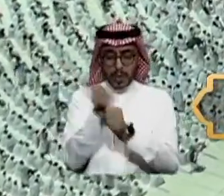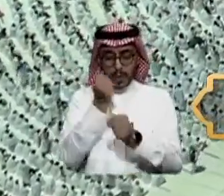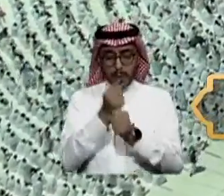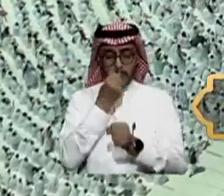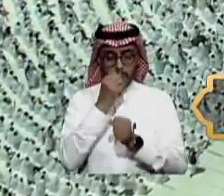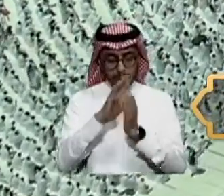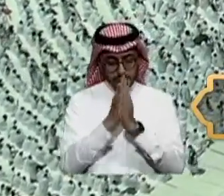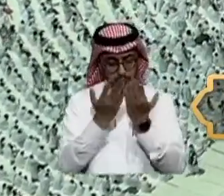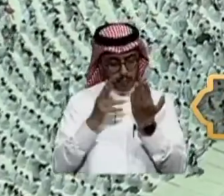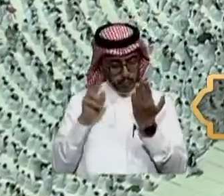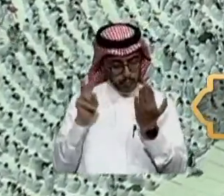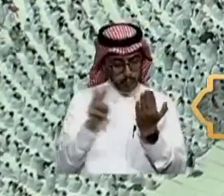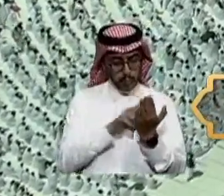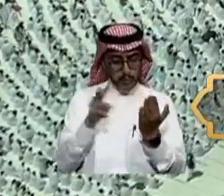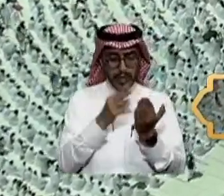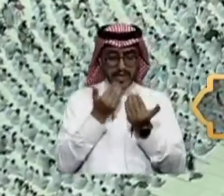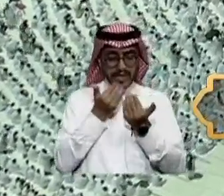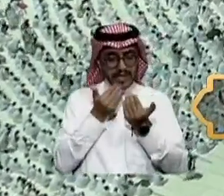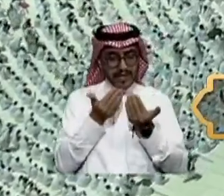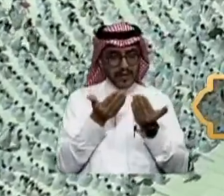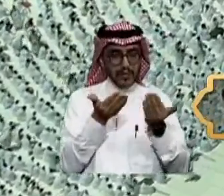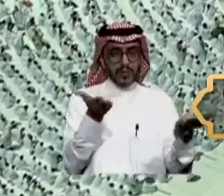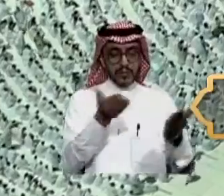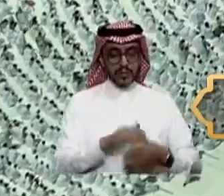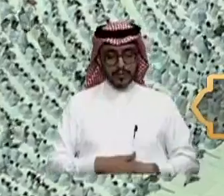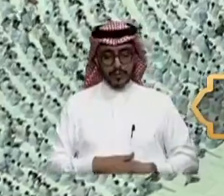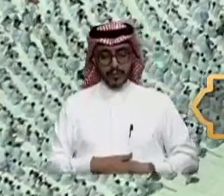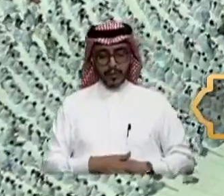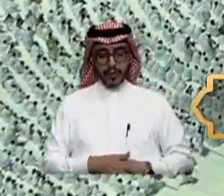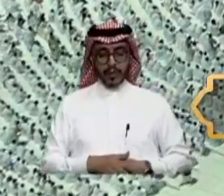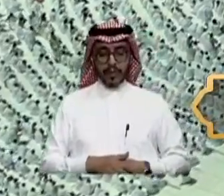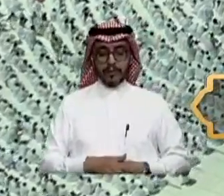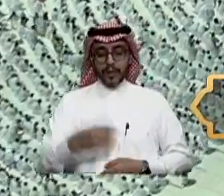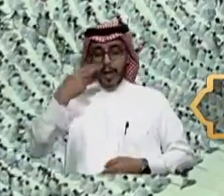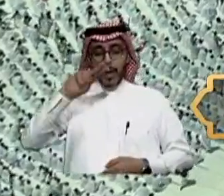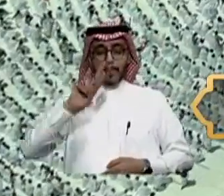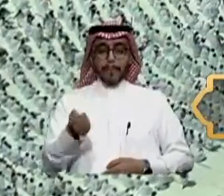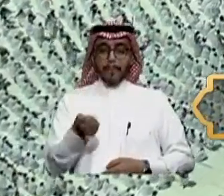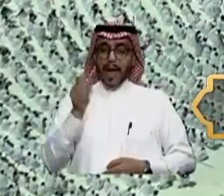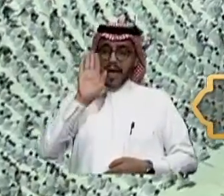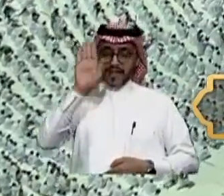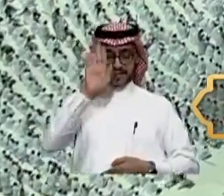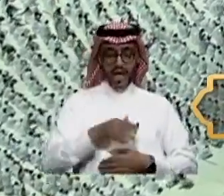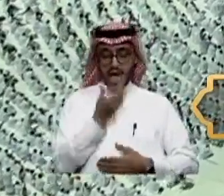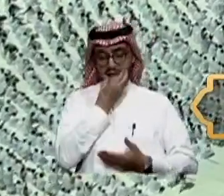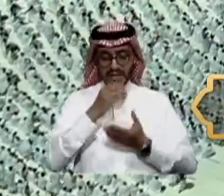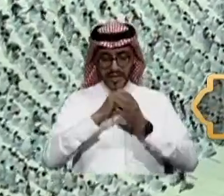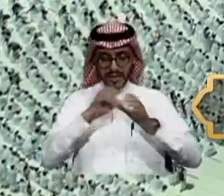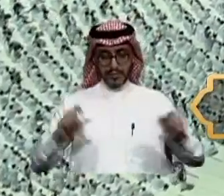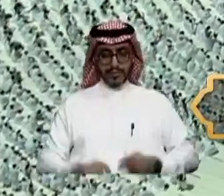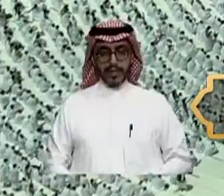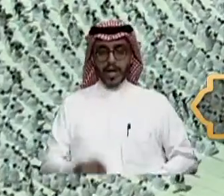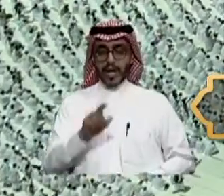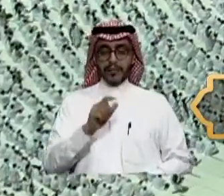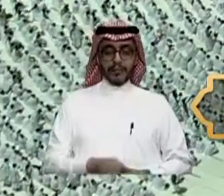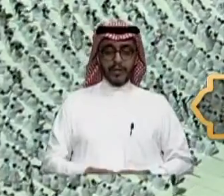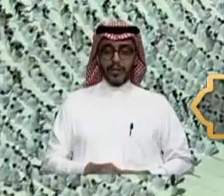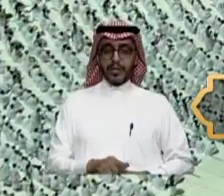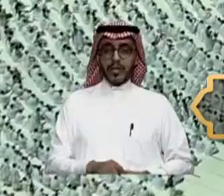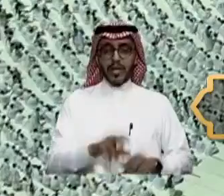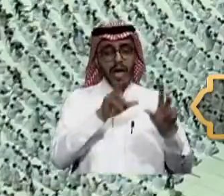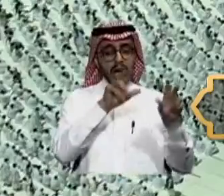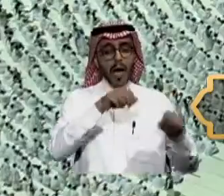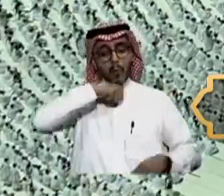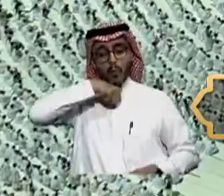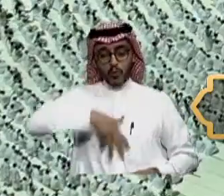القران والجود بالخير ما رواه ابن عباس رضي الله عنهما انه قال كان